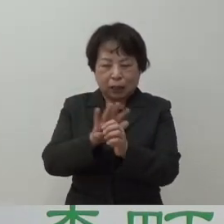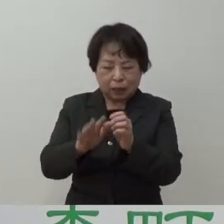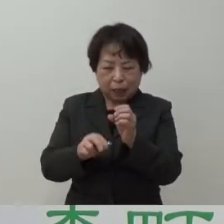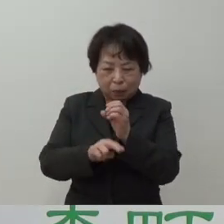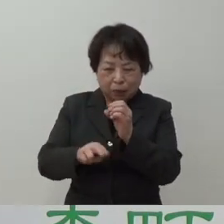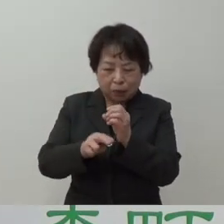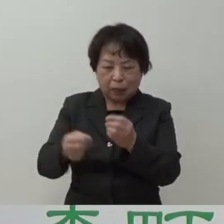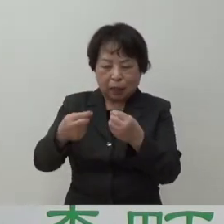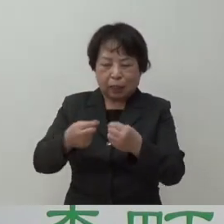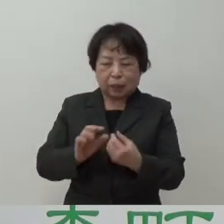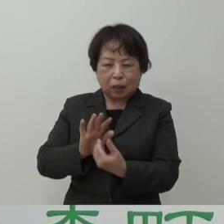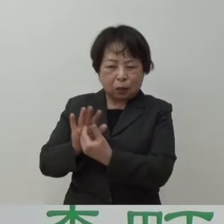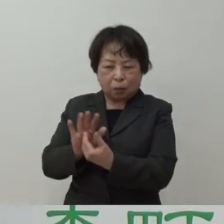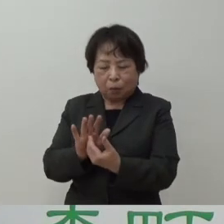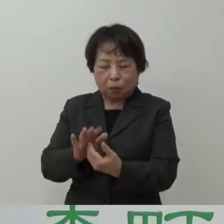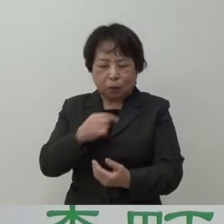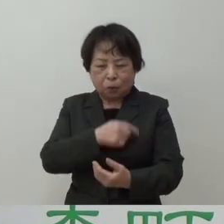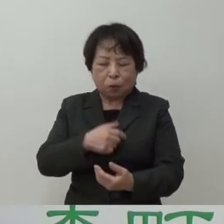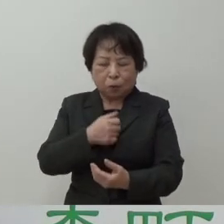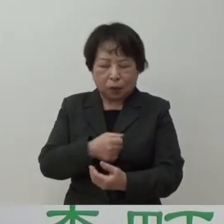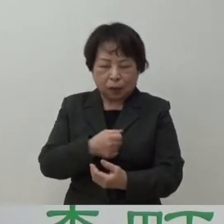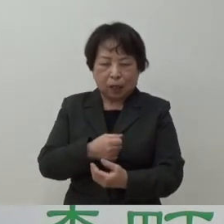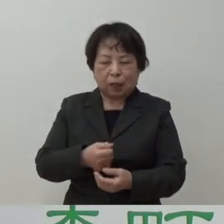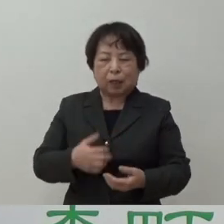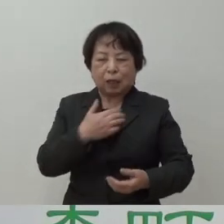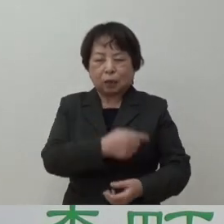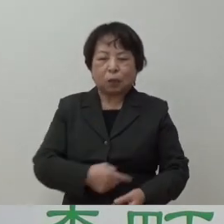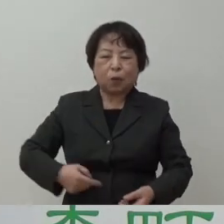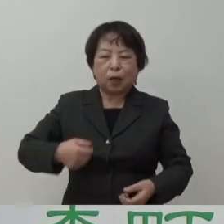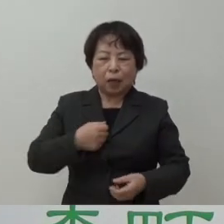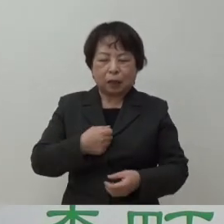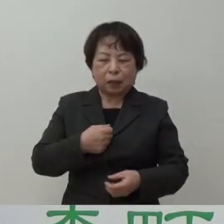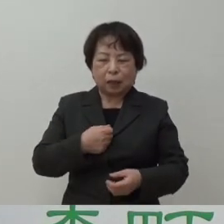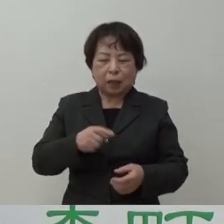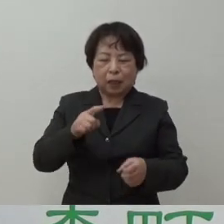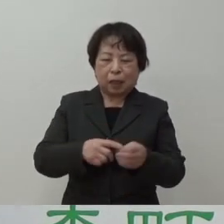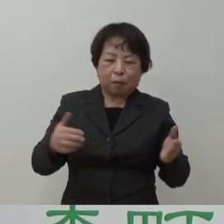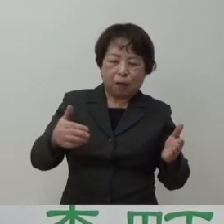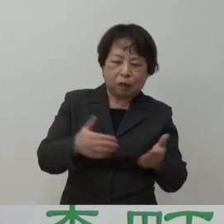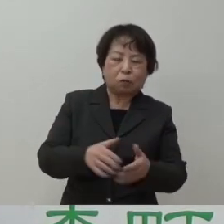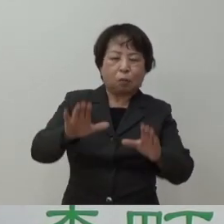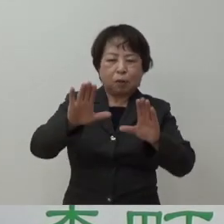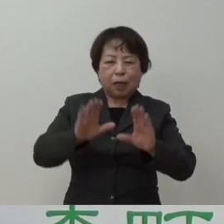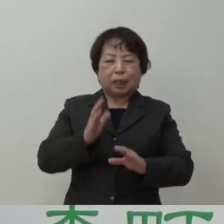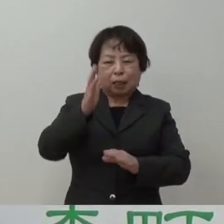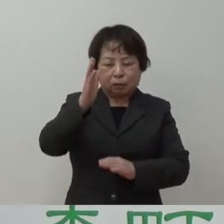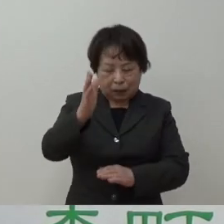染予防に心がけ、健やかに年の瀬をお迎えください。